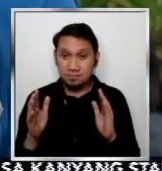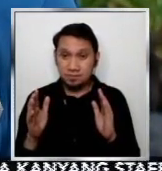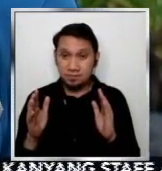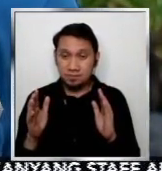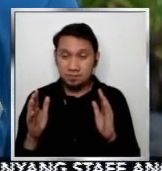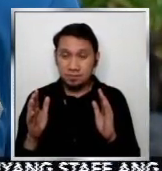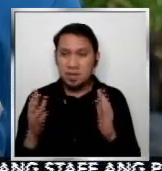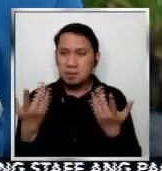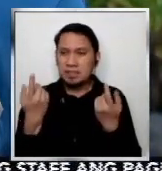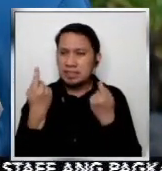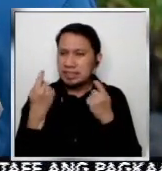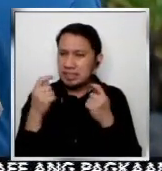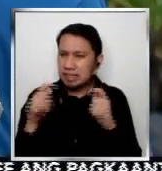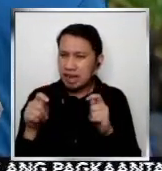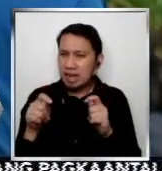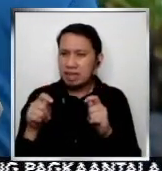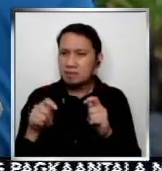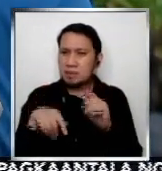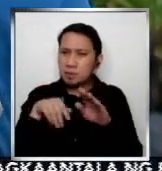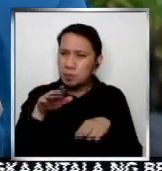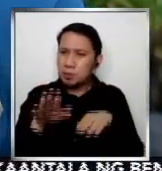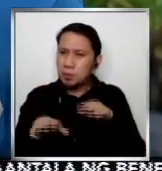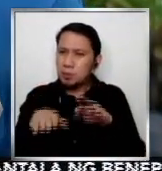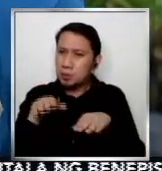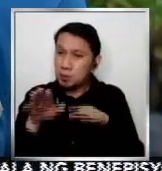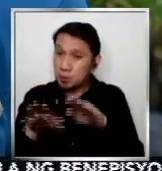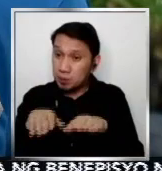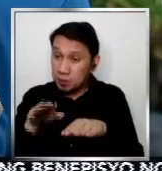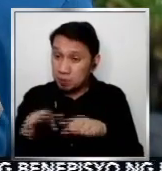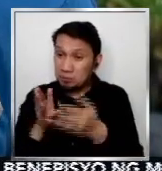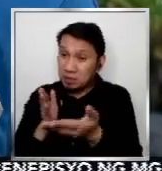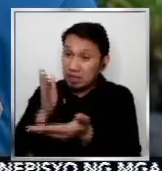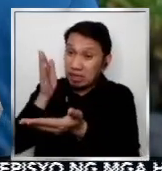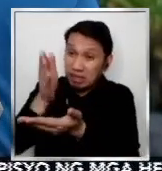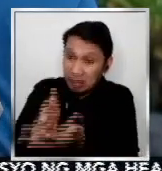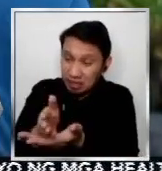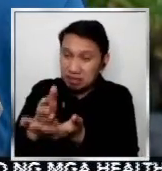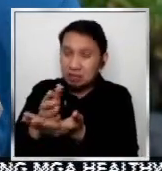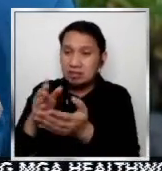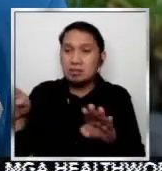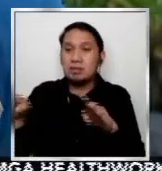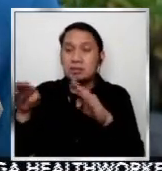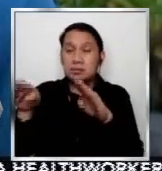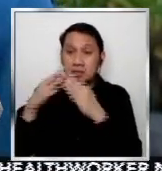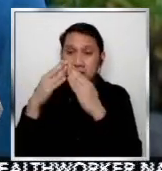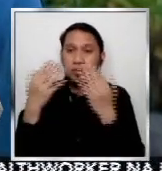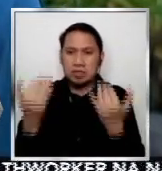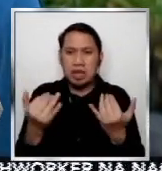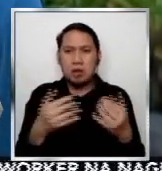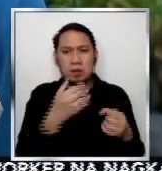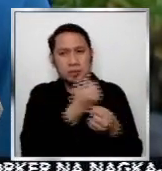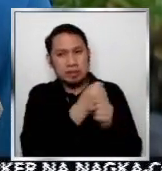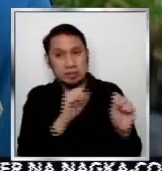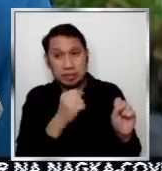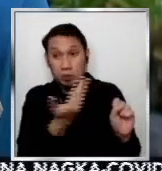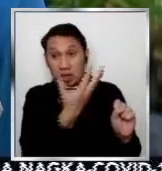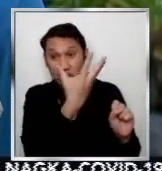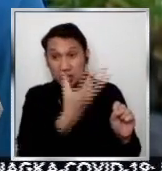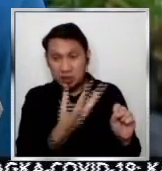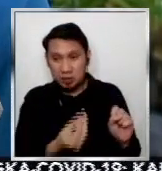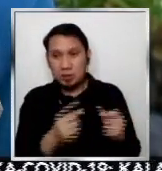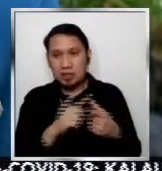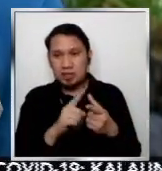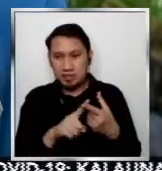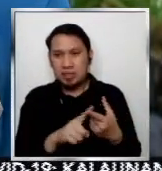nagsumubok maglakad galing Maynila papuntang Bicol at tinulungan natin sila. No? Na-rescue sila somewhere in Batangas at pinatira natin sila dito ng 14 days